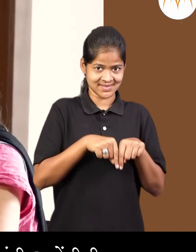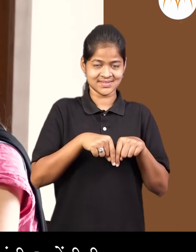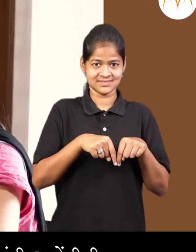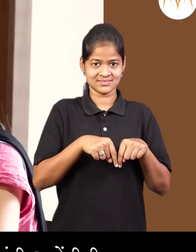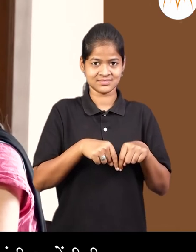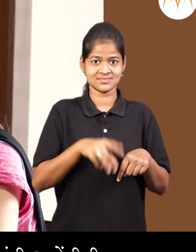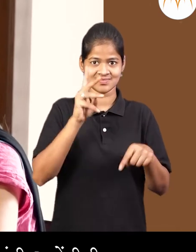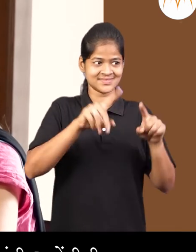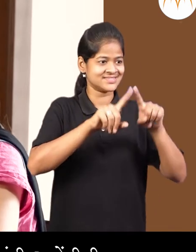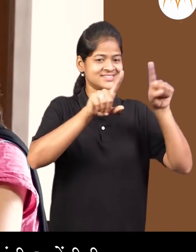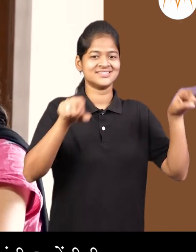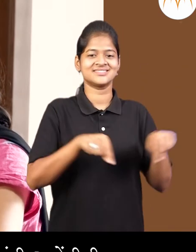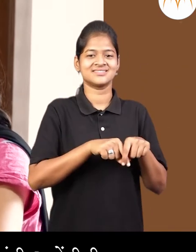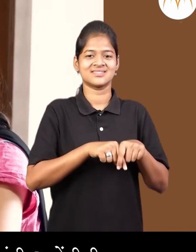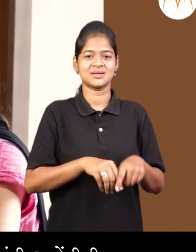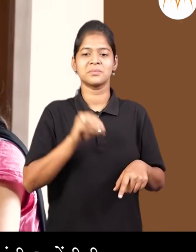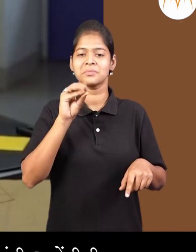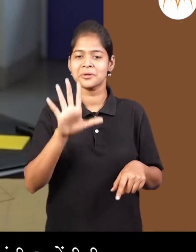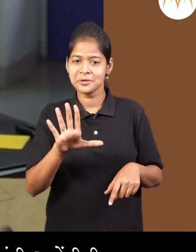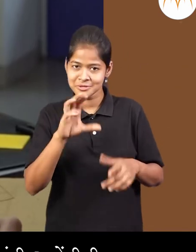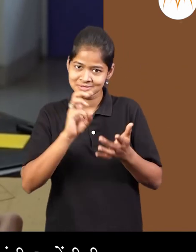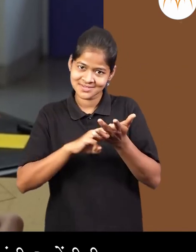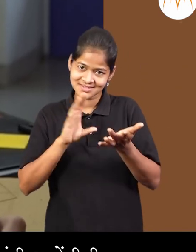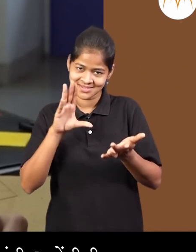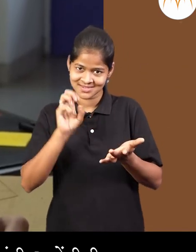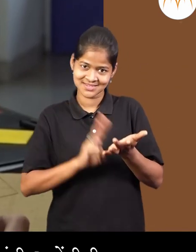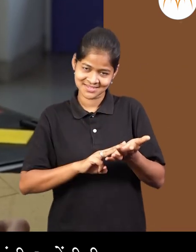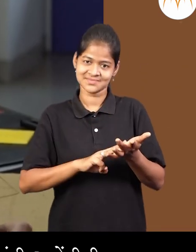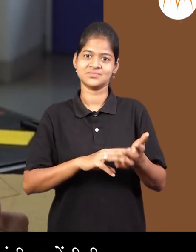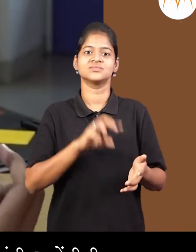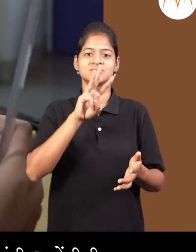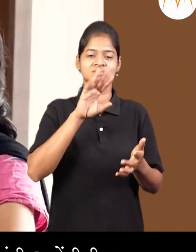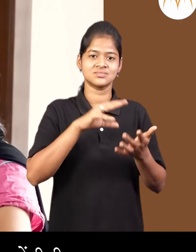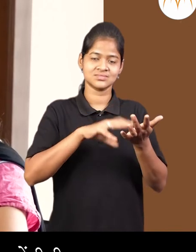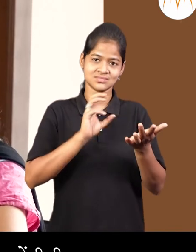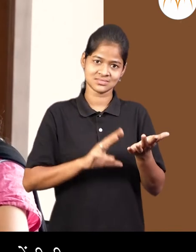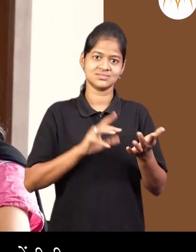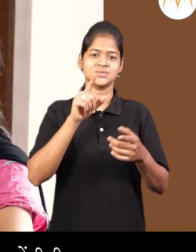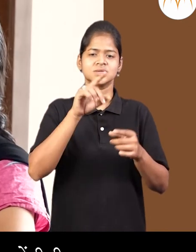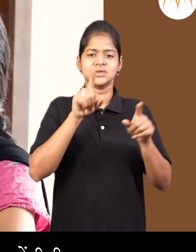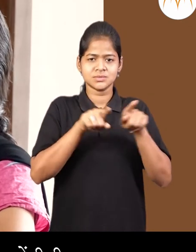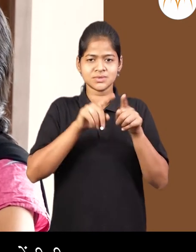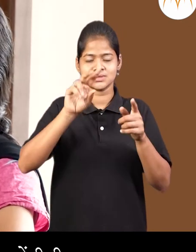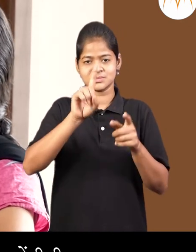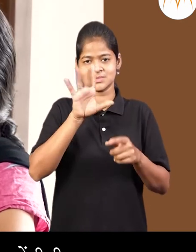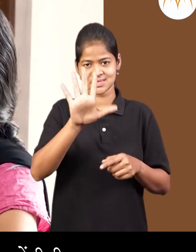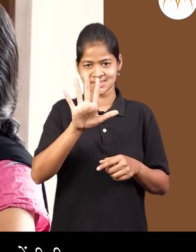पहिल्याची लांबी आहे 5 सेंटीमीटर आणि रुंदी आहे 3 सेंटीमीटर म्हणजे क्षेत्रफळ